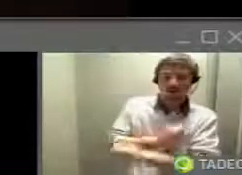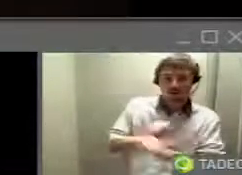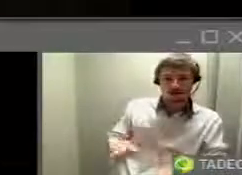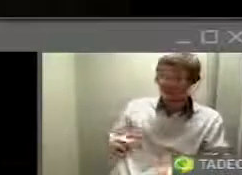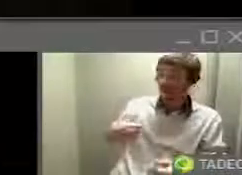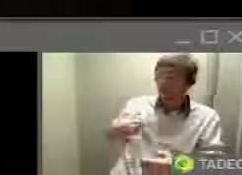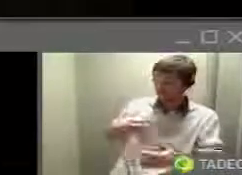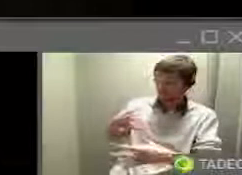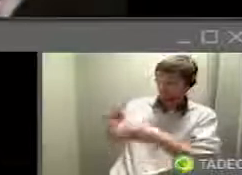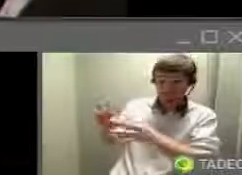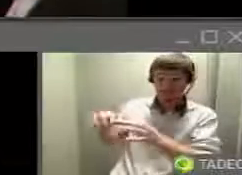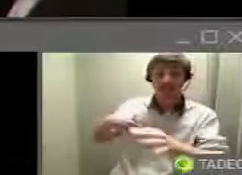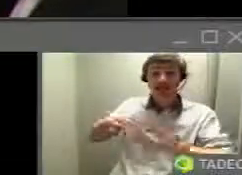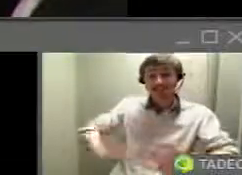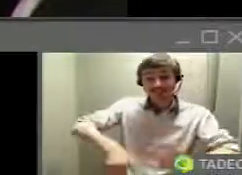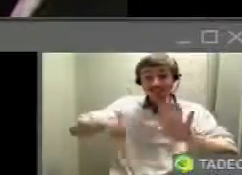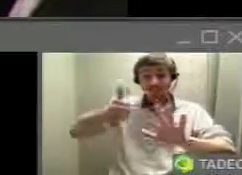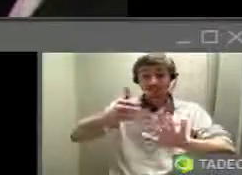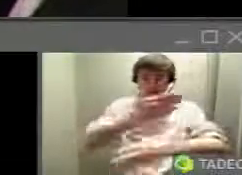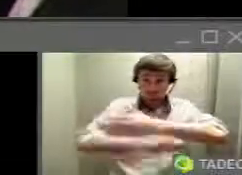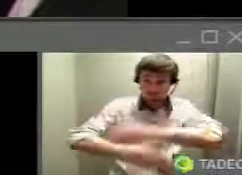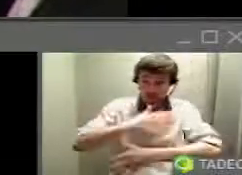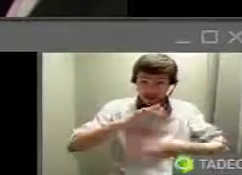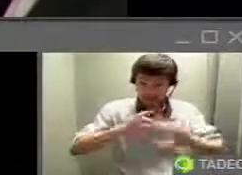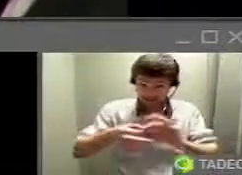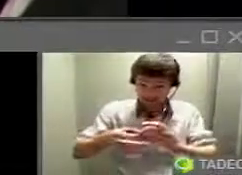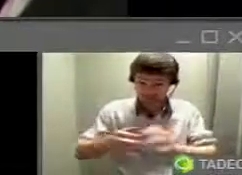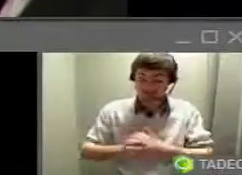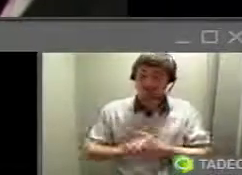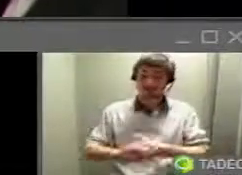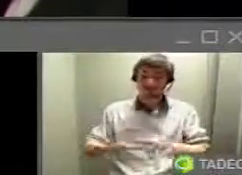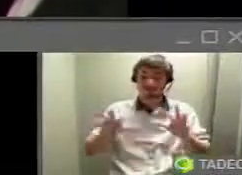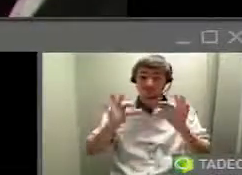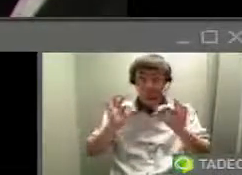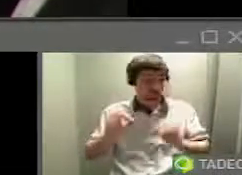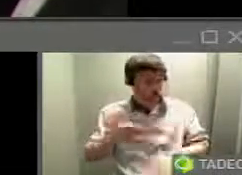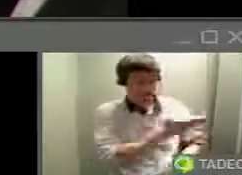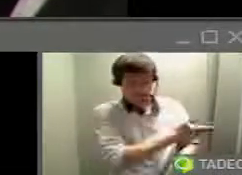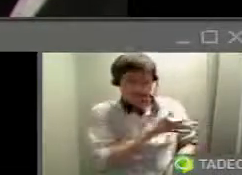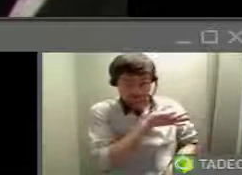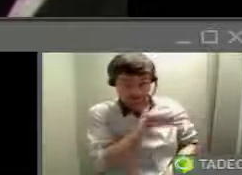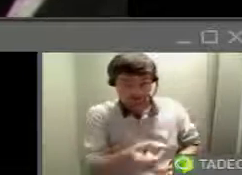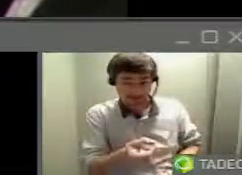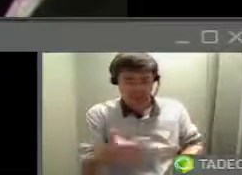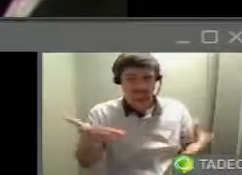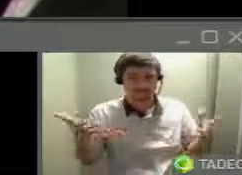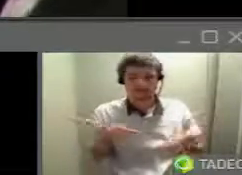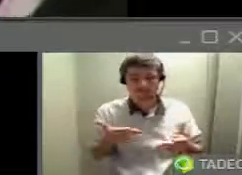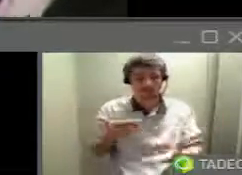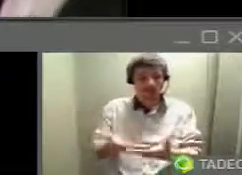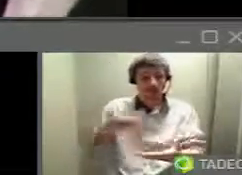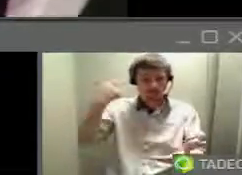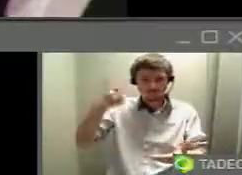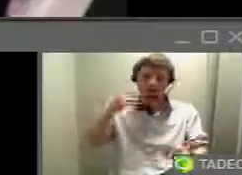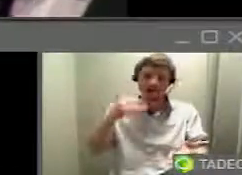Olympiade et Paralympiade, et je crois que, comme l'a dit Sir Craven, c'est vraiment les meilleurs jeux du monde.